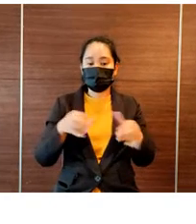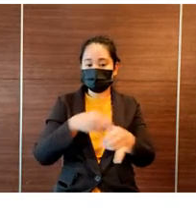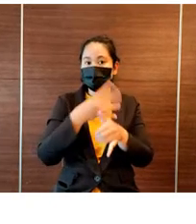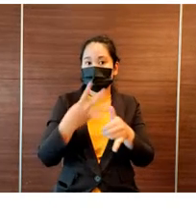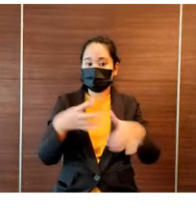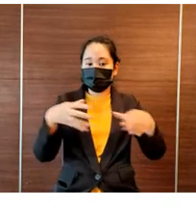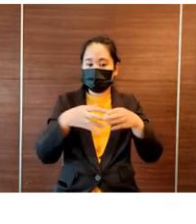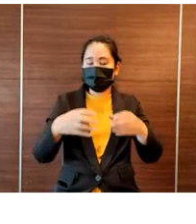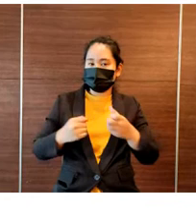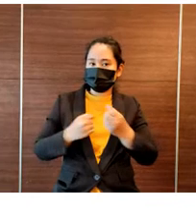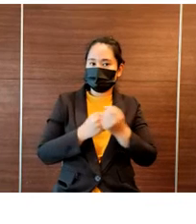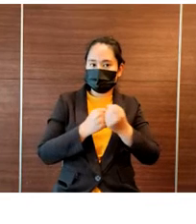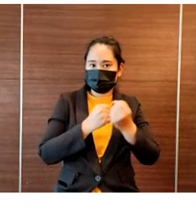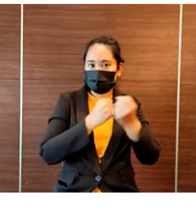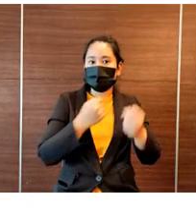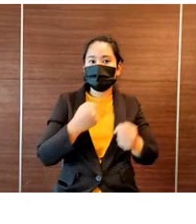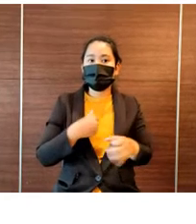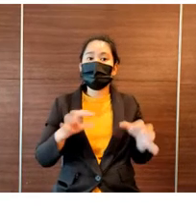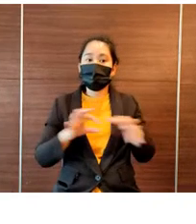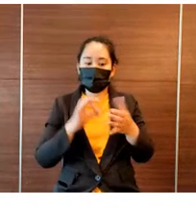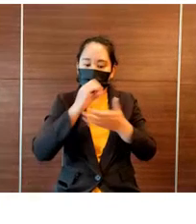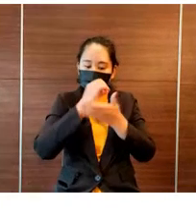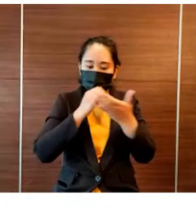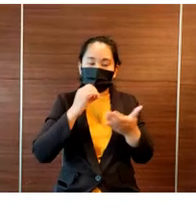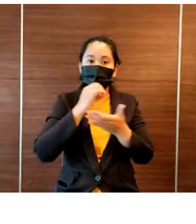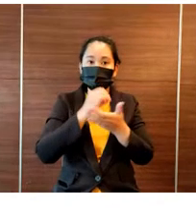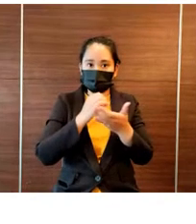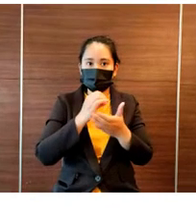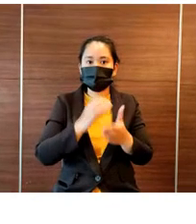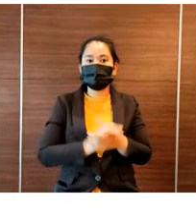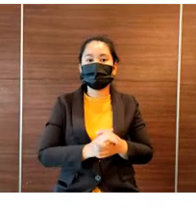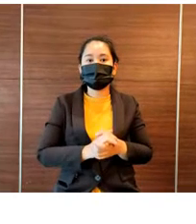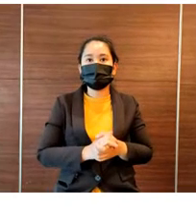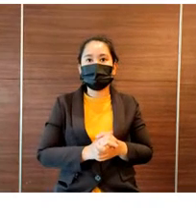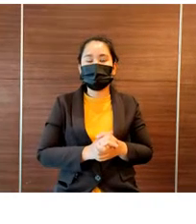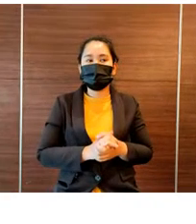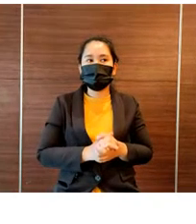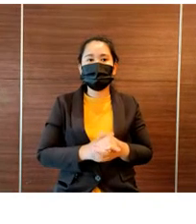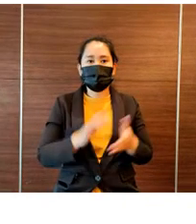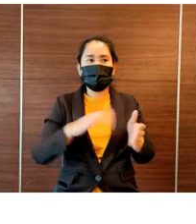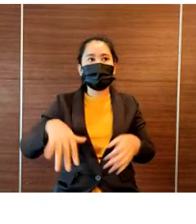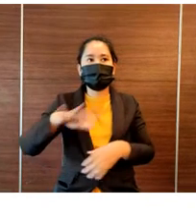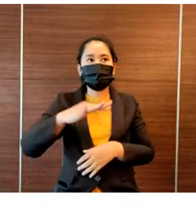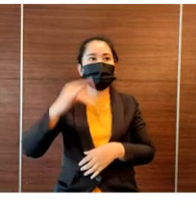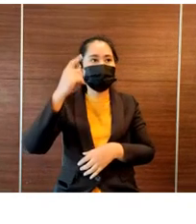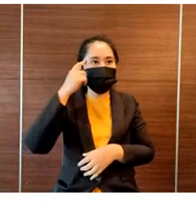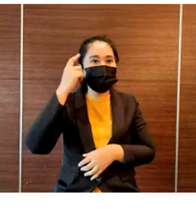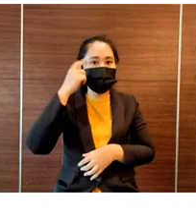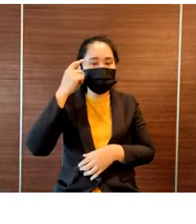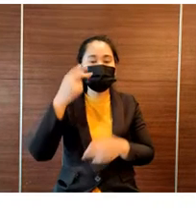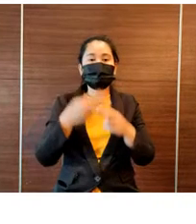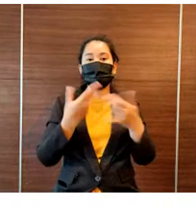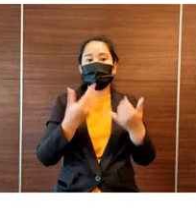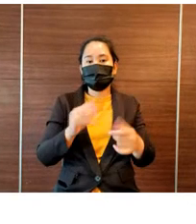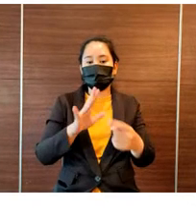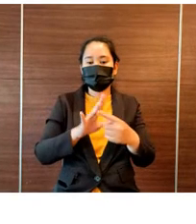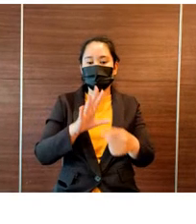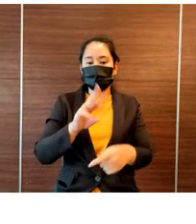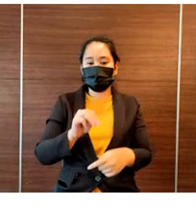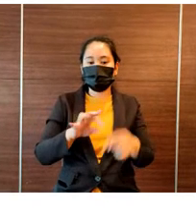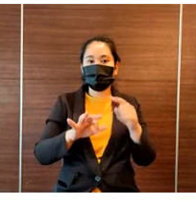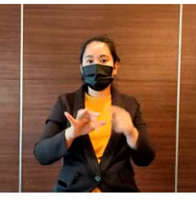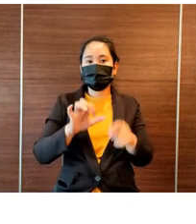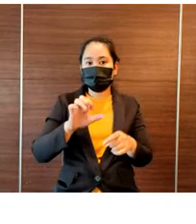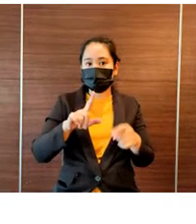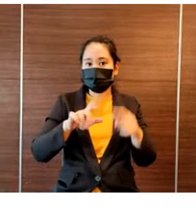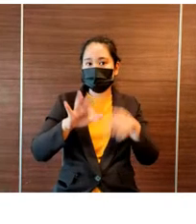ที่ขับเคลื่อนเรื่องนี้เรื่องของการใช้สารเสพติดโดยเฉพาะแล้วก็มีที่เรารู้จักกันดีคือเมียวค่ะดนายดินจงรัตน์จาก